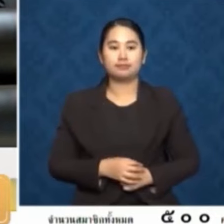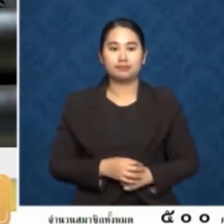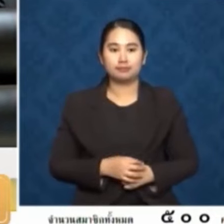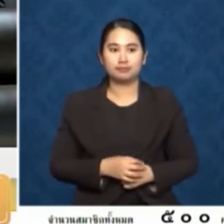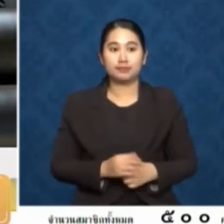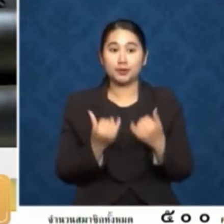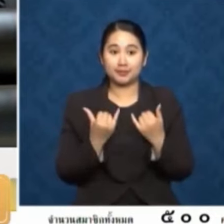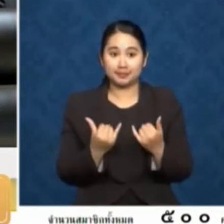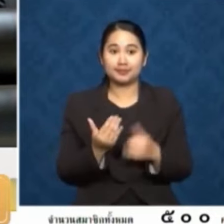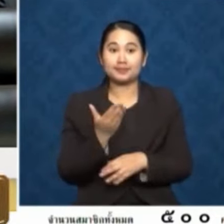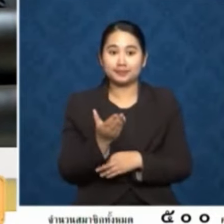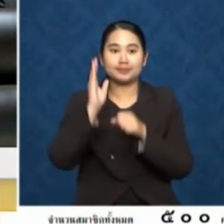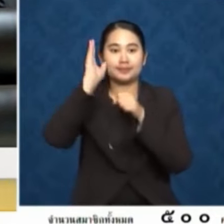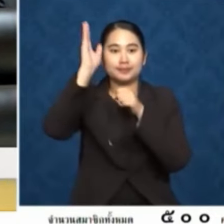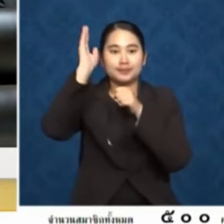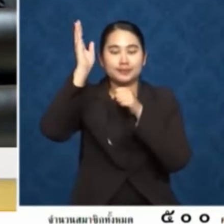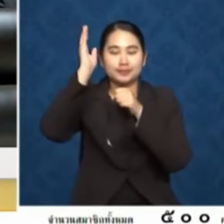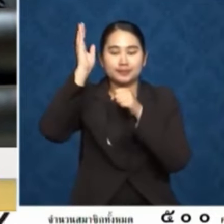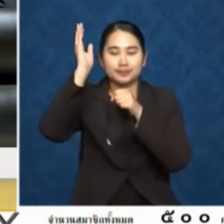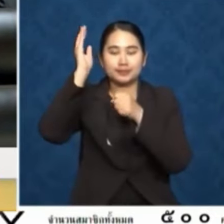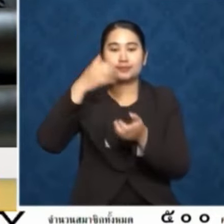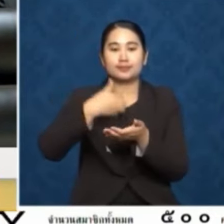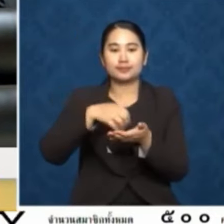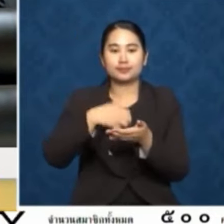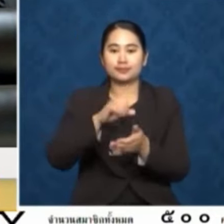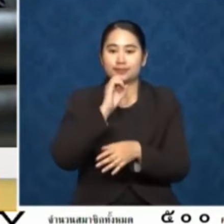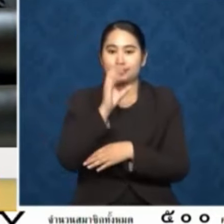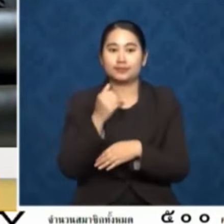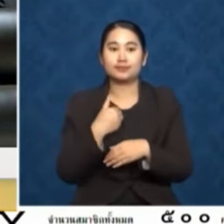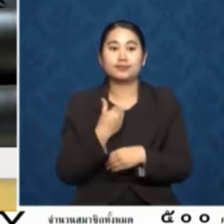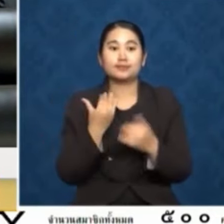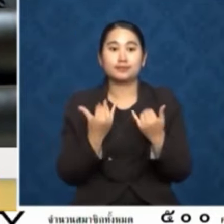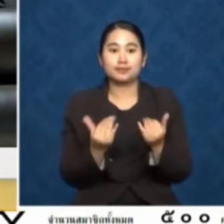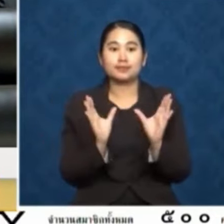ขอวันนี้ก็ขออภิปรายเพื่อจะให้ทาง